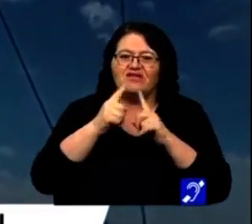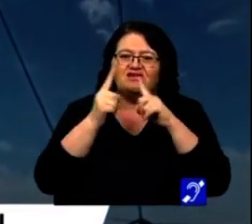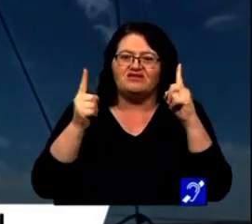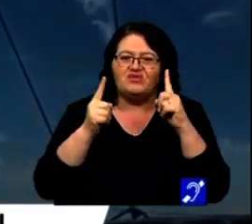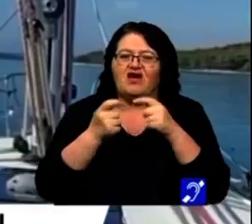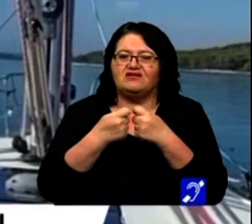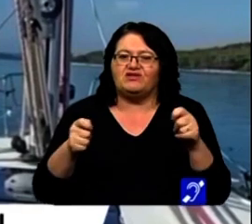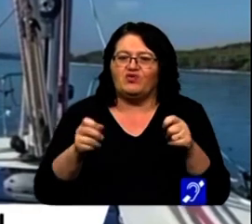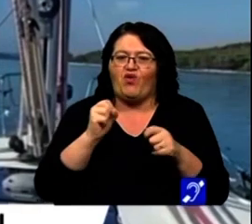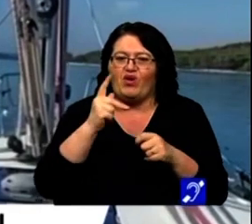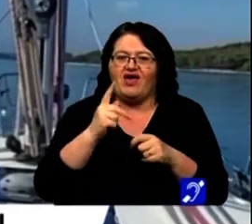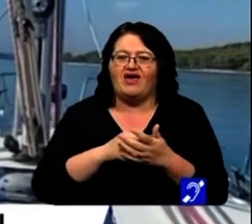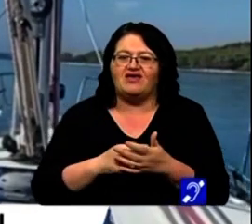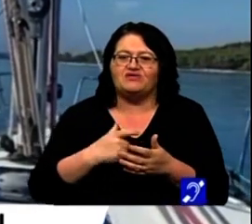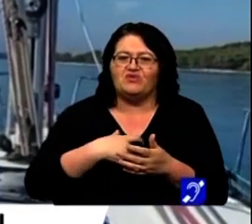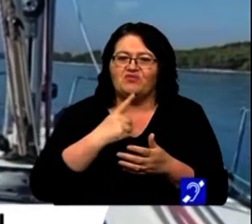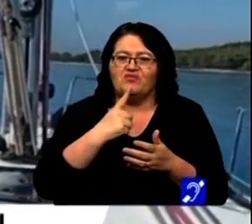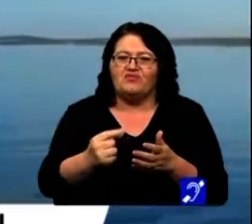dimineața tot o să fie ok și